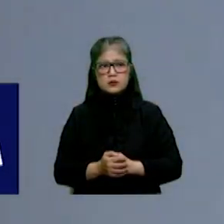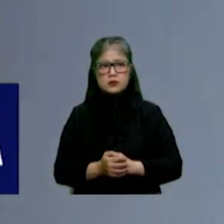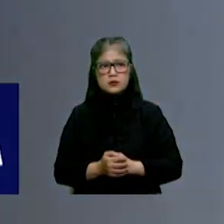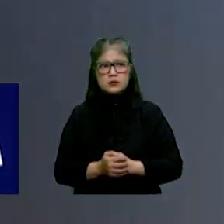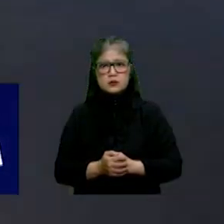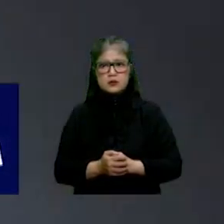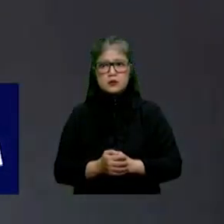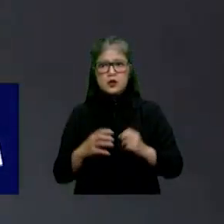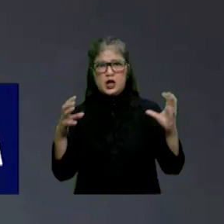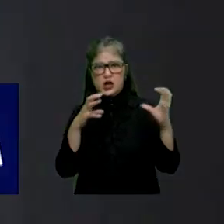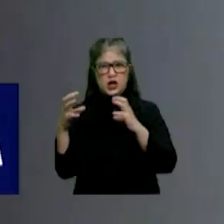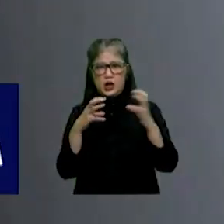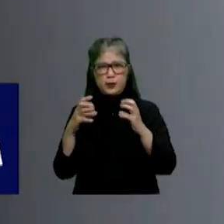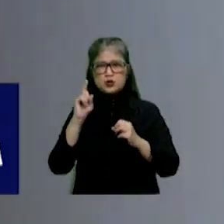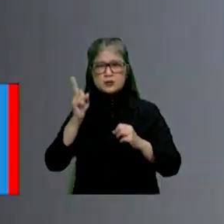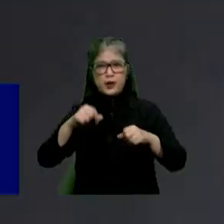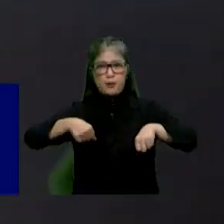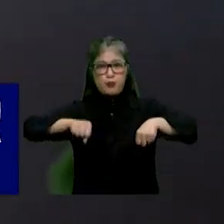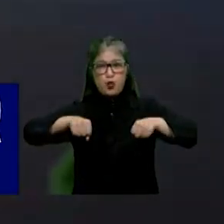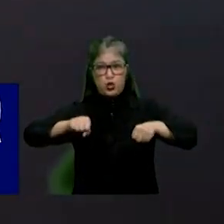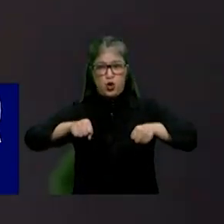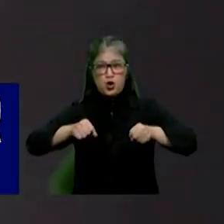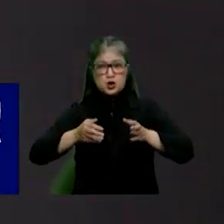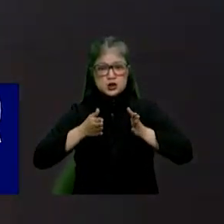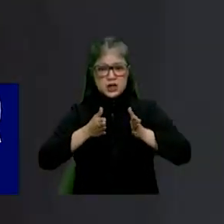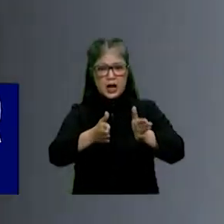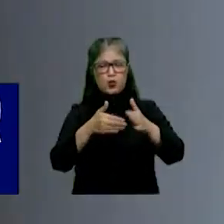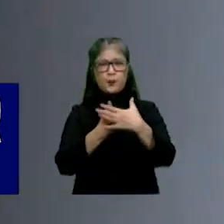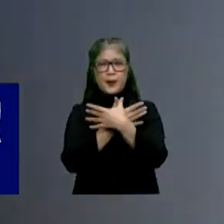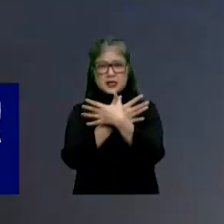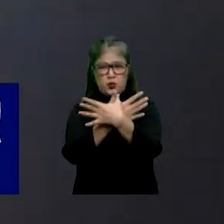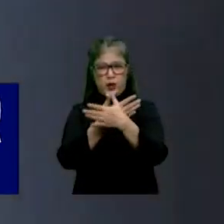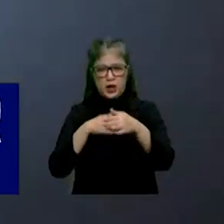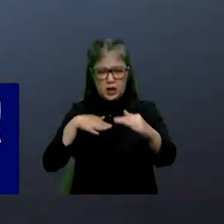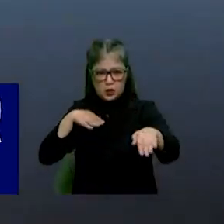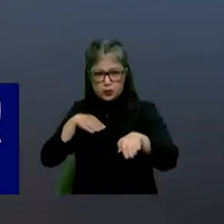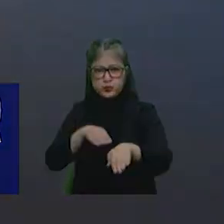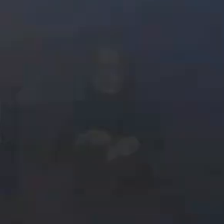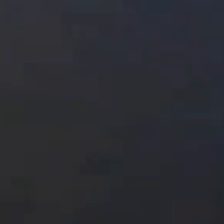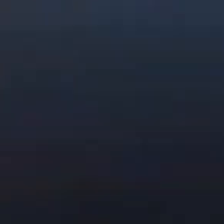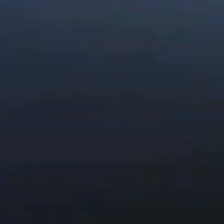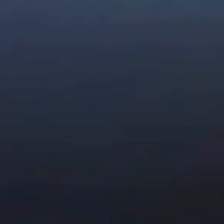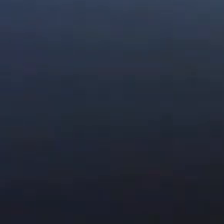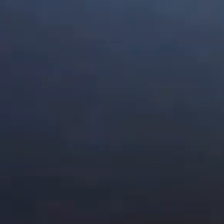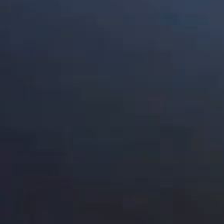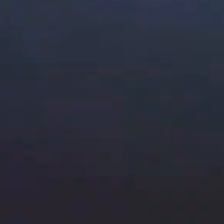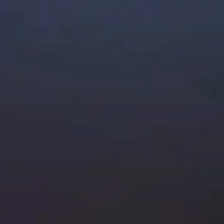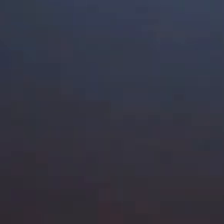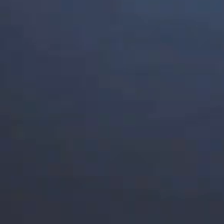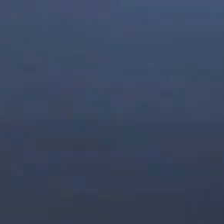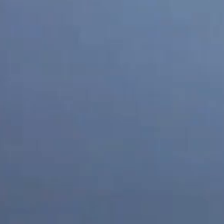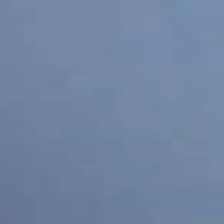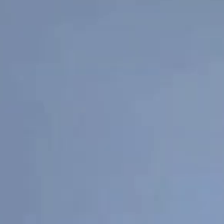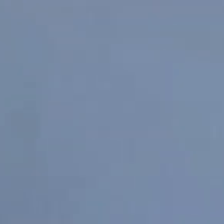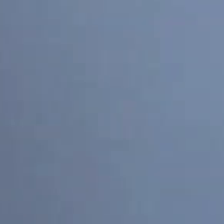Keributan ini terjadi akibat puluhan pemotor menerobos jalur busway di Jalan Bekasi Timur, Jatinegara, Jakarta Timur. Puluhan pemotor ini